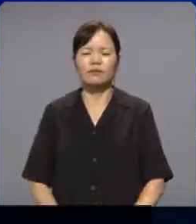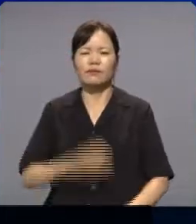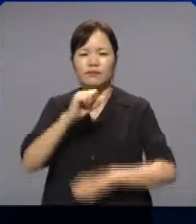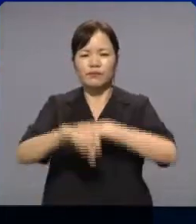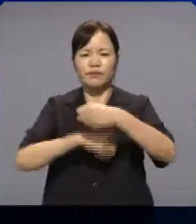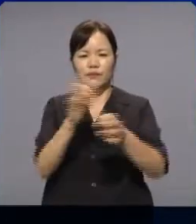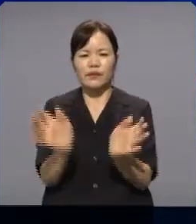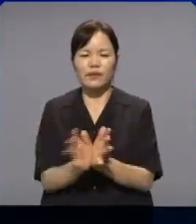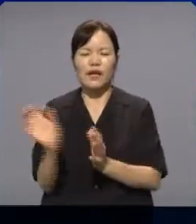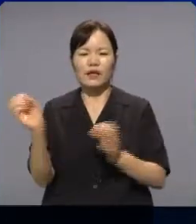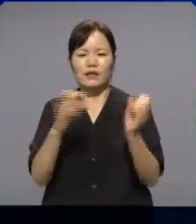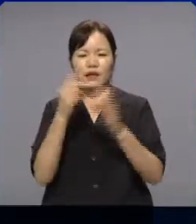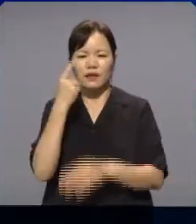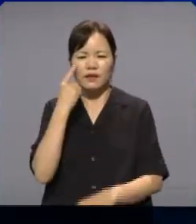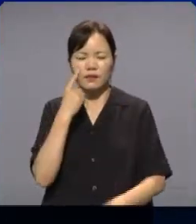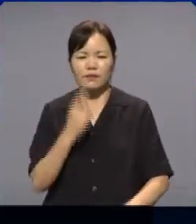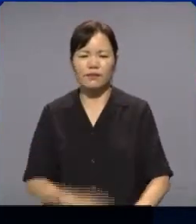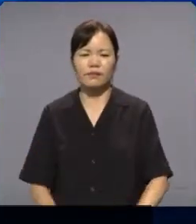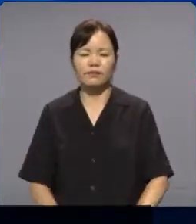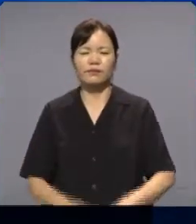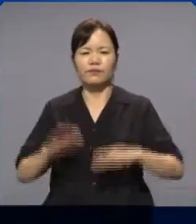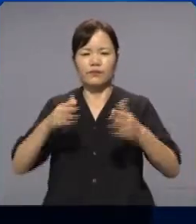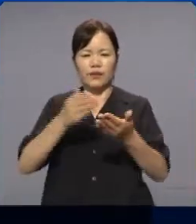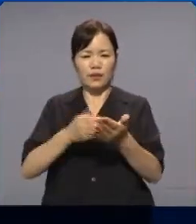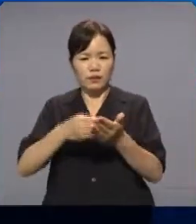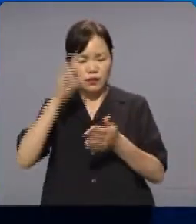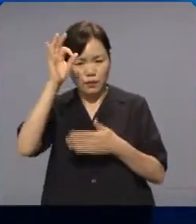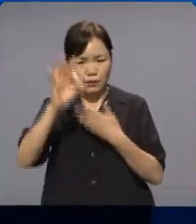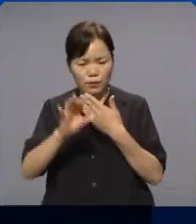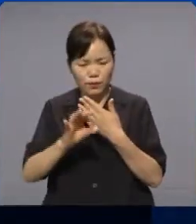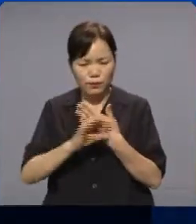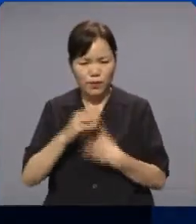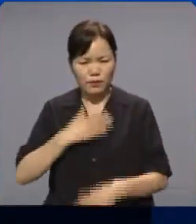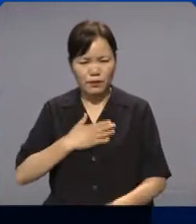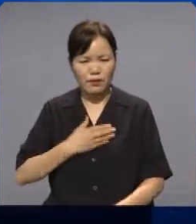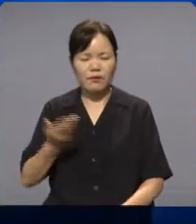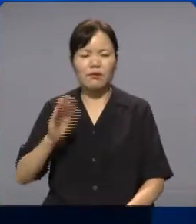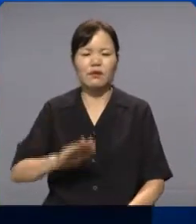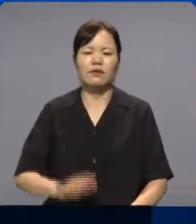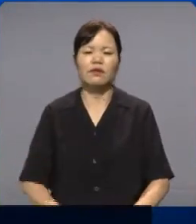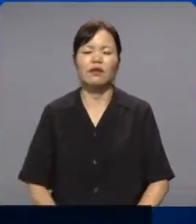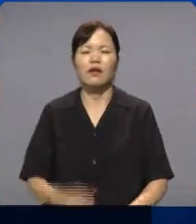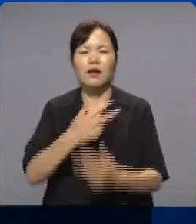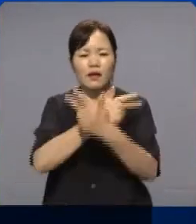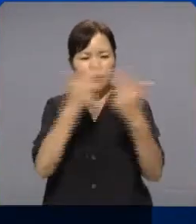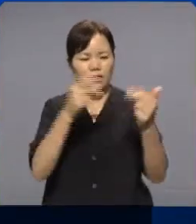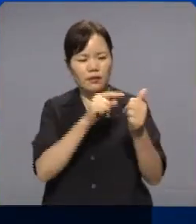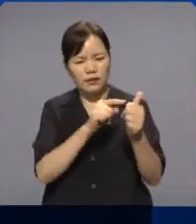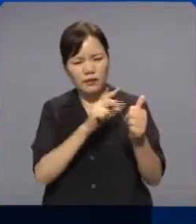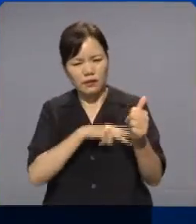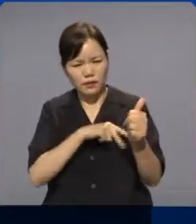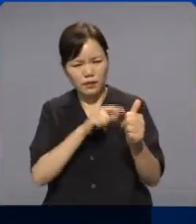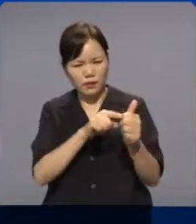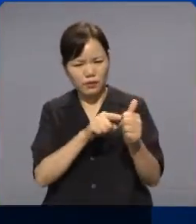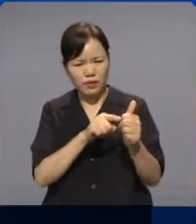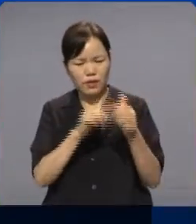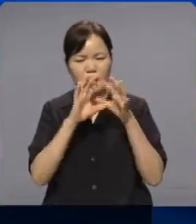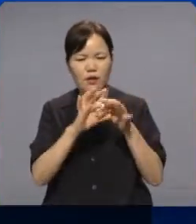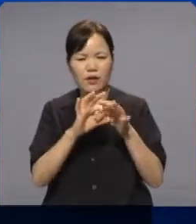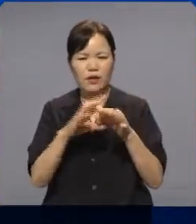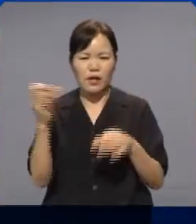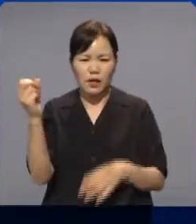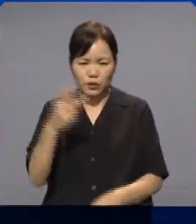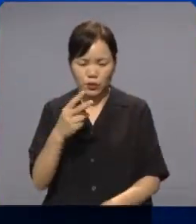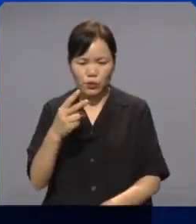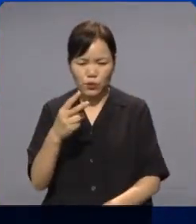자, 민주당 얘기도 좀 짧게 해보도록 할 텐데. 오늘 뭐 뉴스를 다 보신 분들 있겠습니다만은 이재명 의원과 관련해서 또 다른 이제